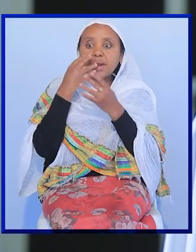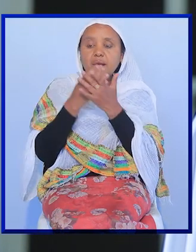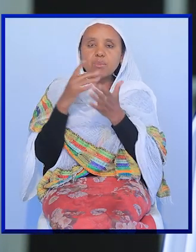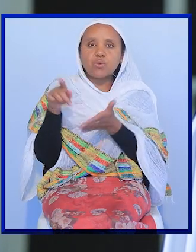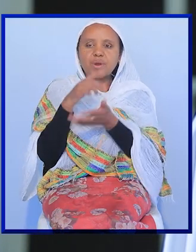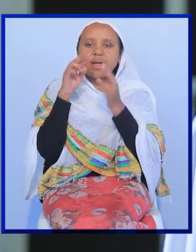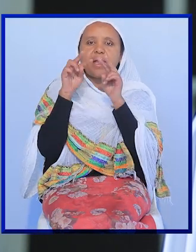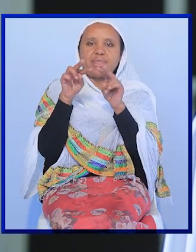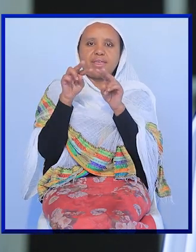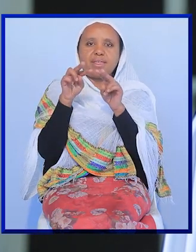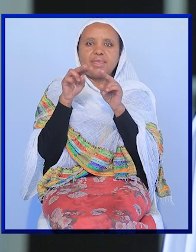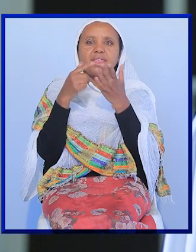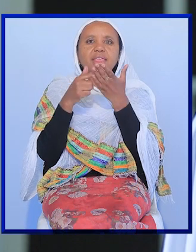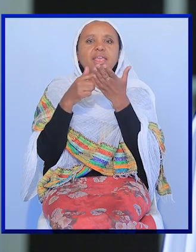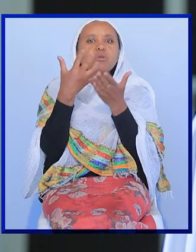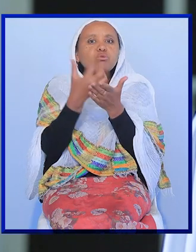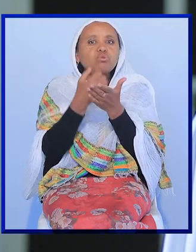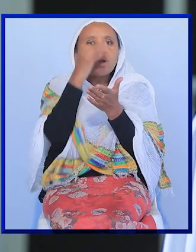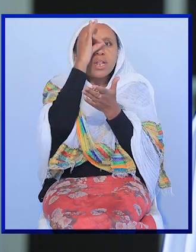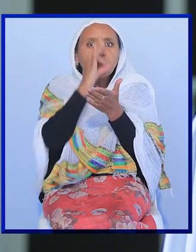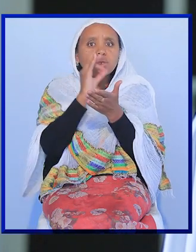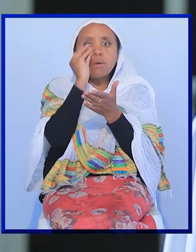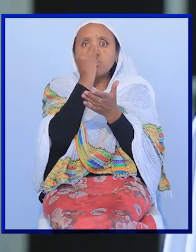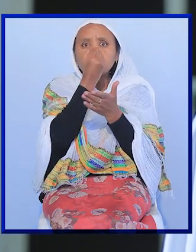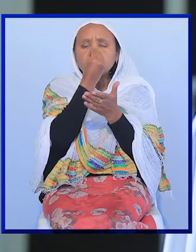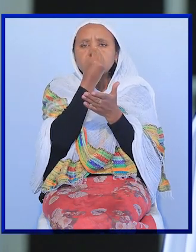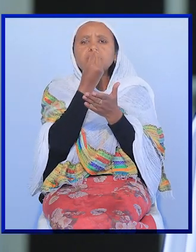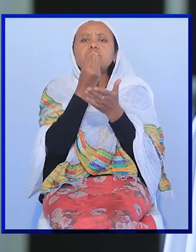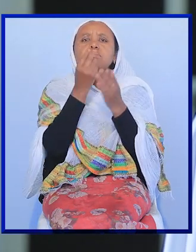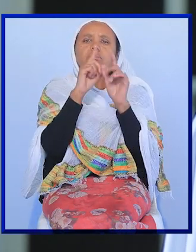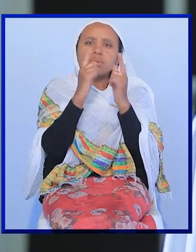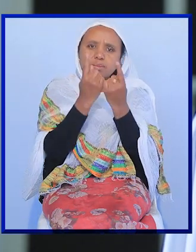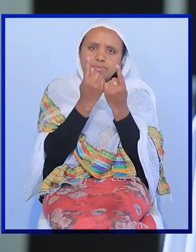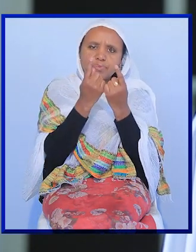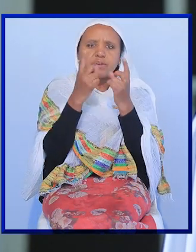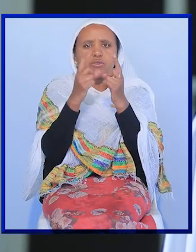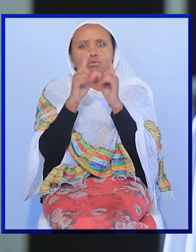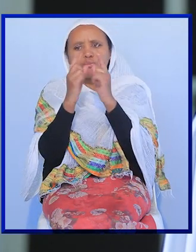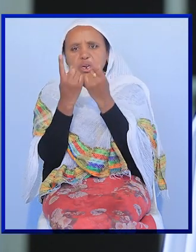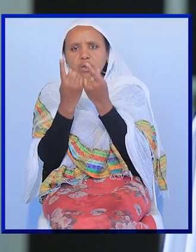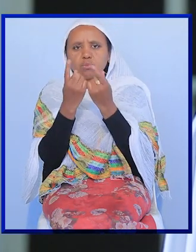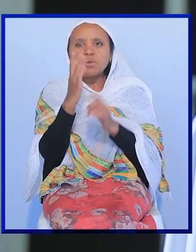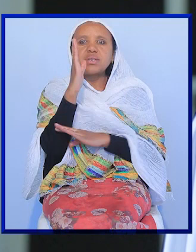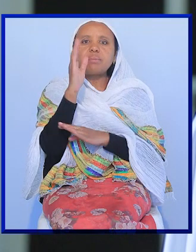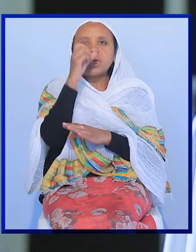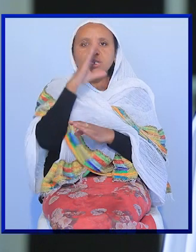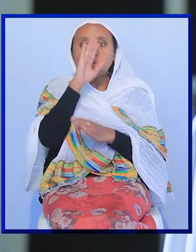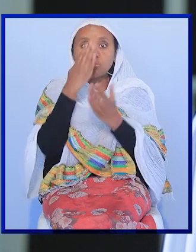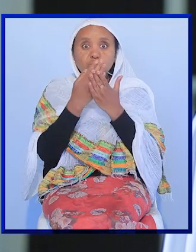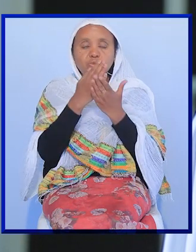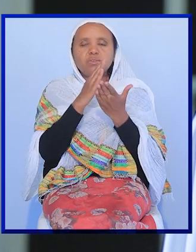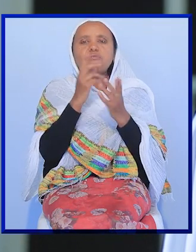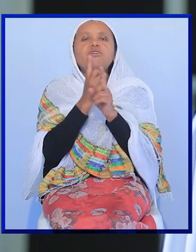እንደሆነ አየ ይህንን ይወስዱና ሊቃውንቱ አበቦችን በየግንዱ ፍሬዎችን በየነገዱ እግዚአብሔር ለሰው ልጅ ፈጥሮ